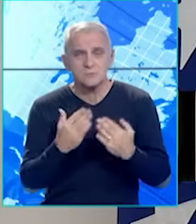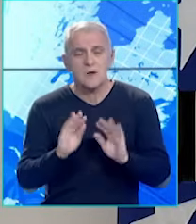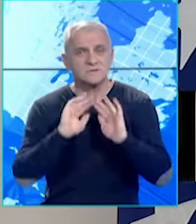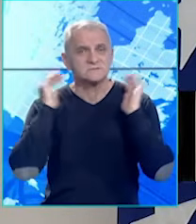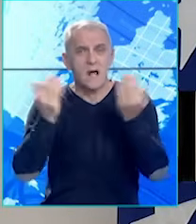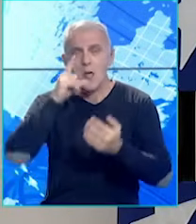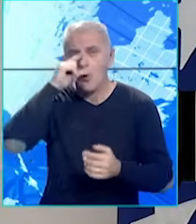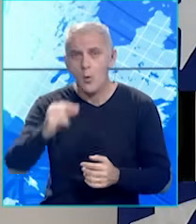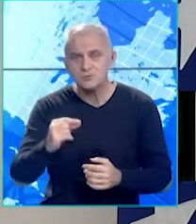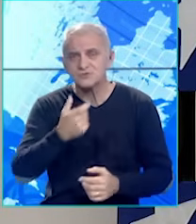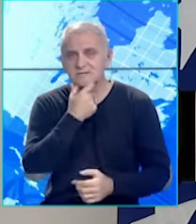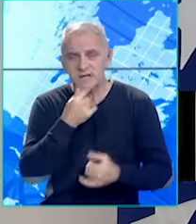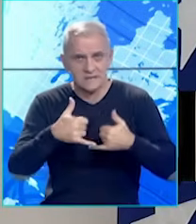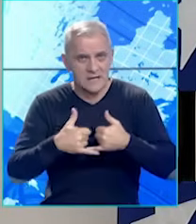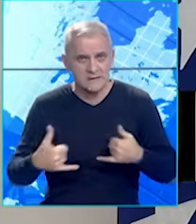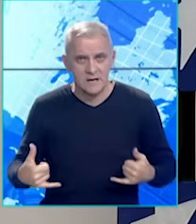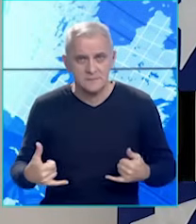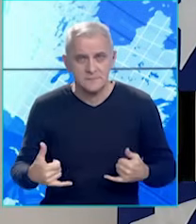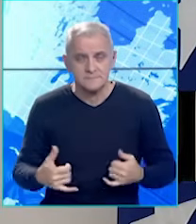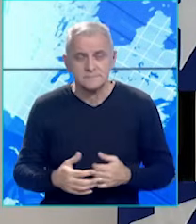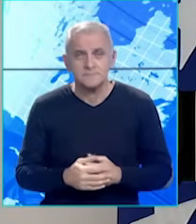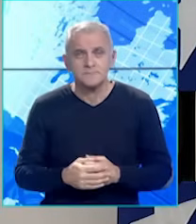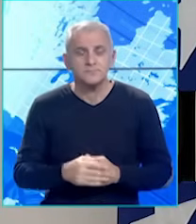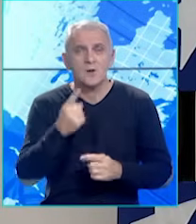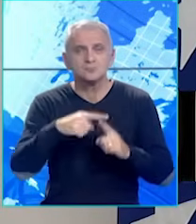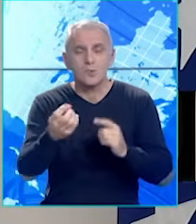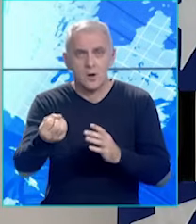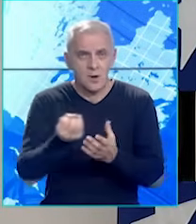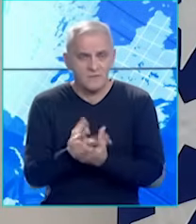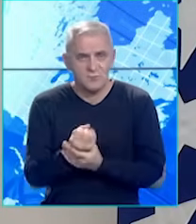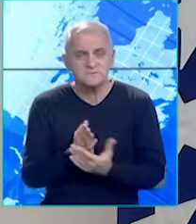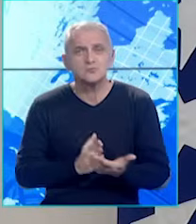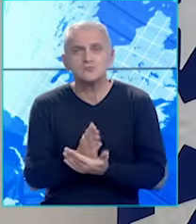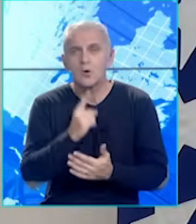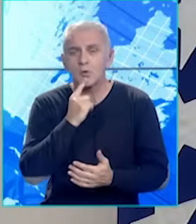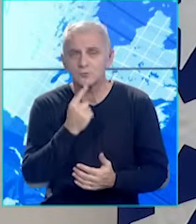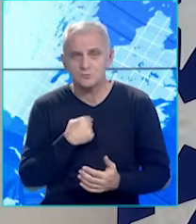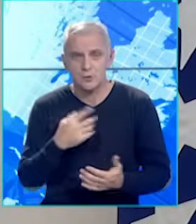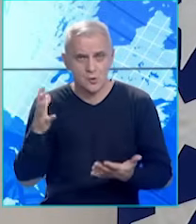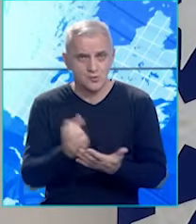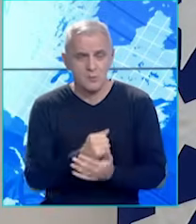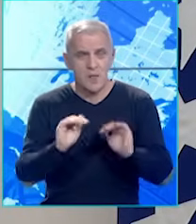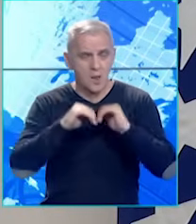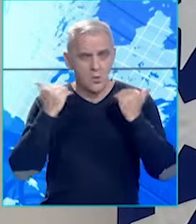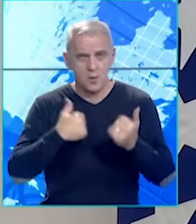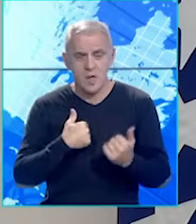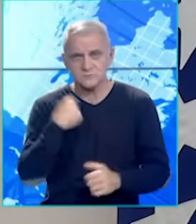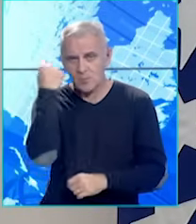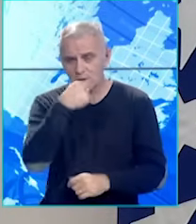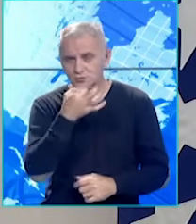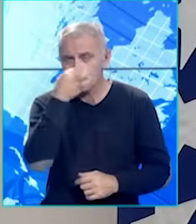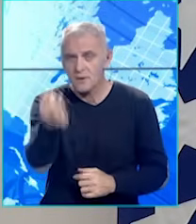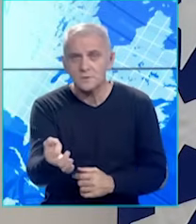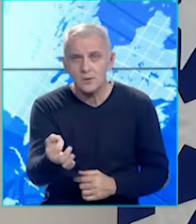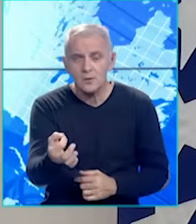sali, opštinskoj sali Stari grad, gdje shodno informacijama službi koji smo jutros dobili na kolegu, ja sam lično pitao vezano